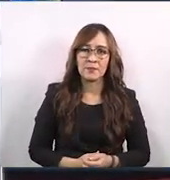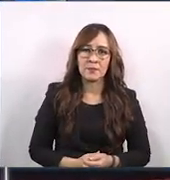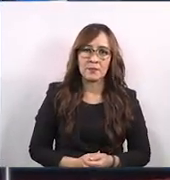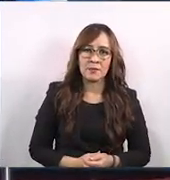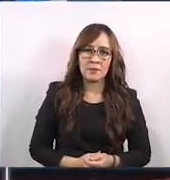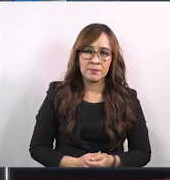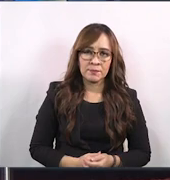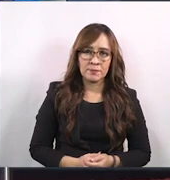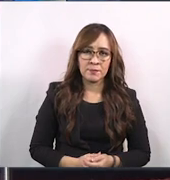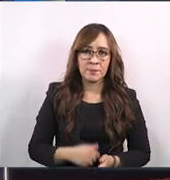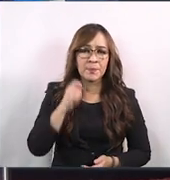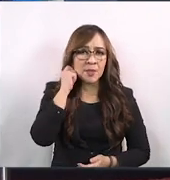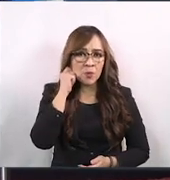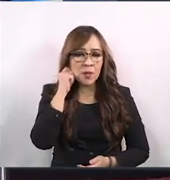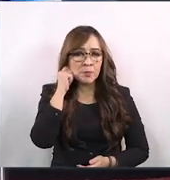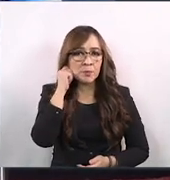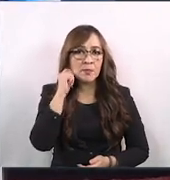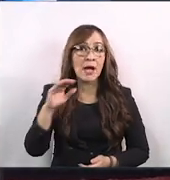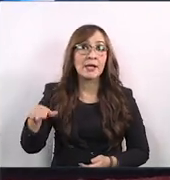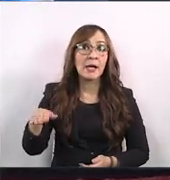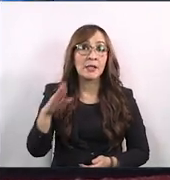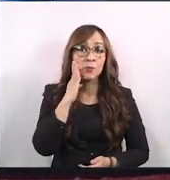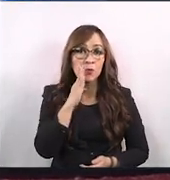Hai adik-adik muda yang wanita